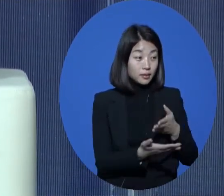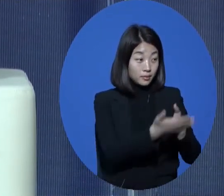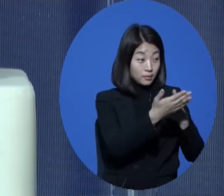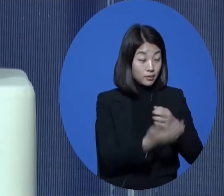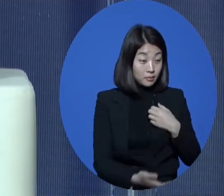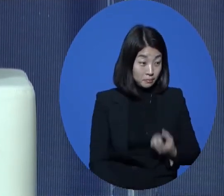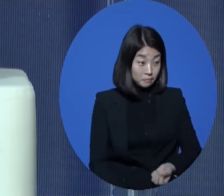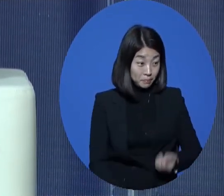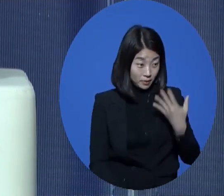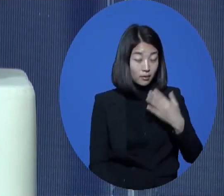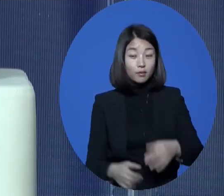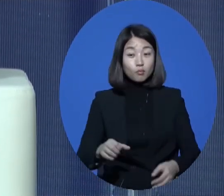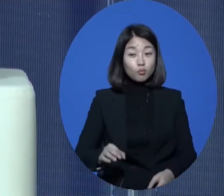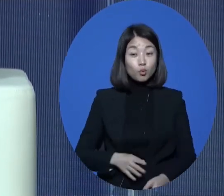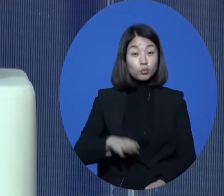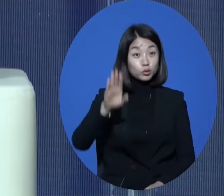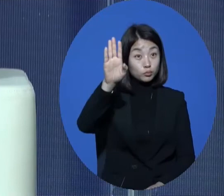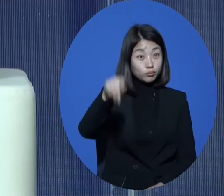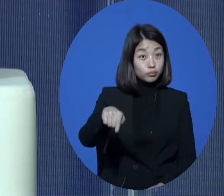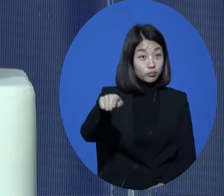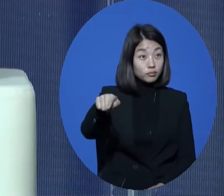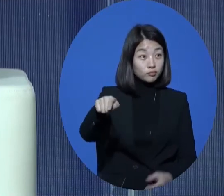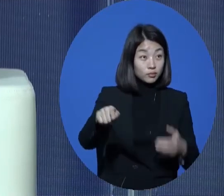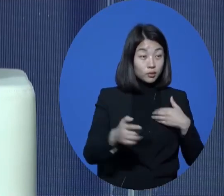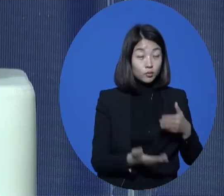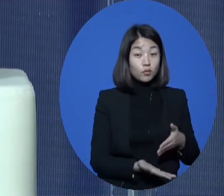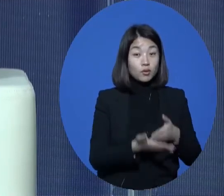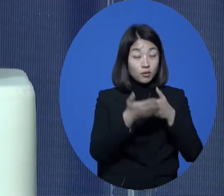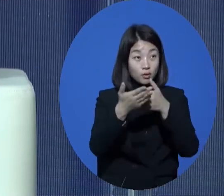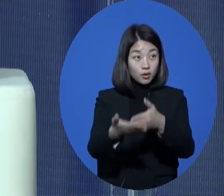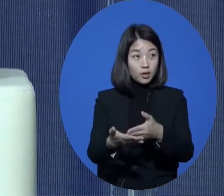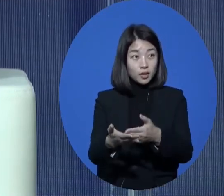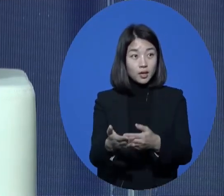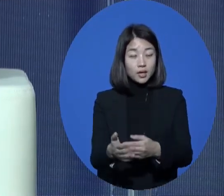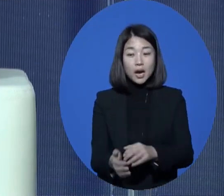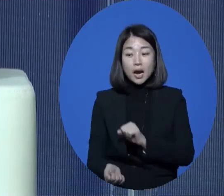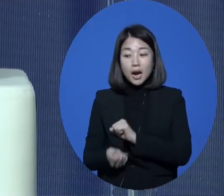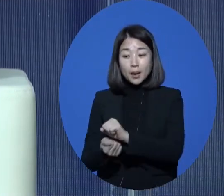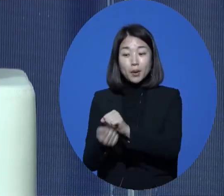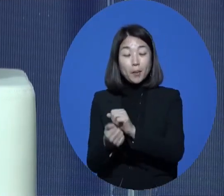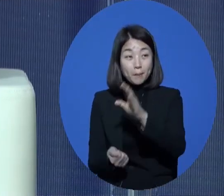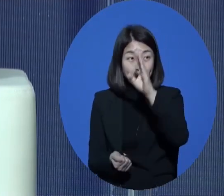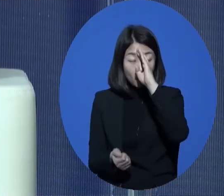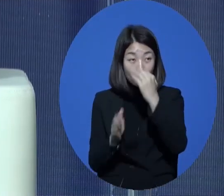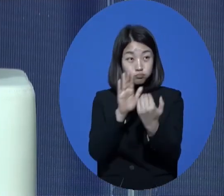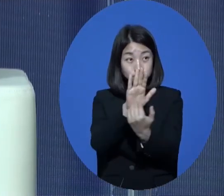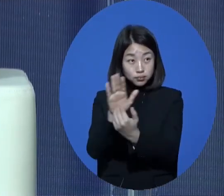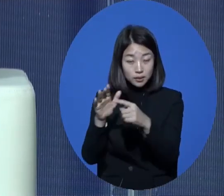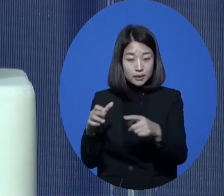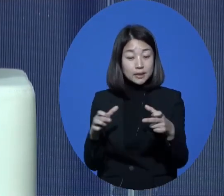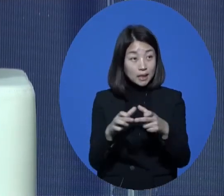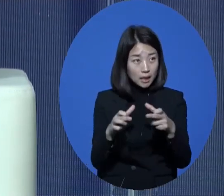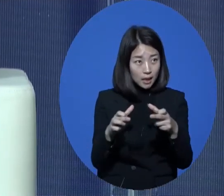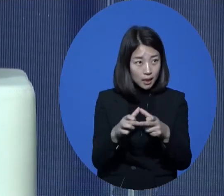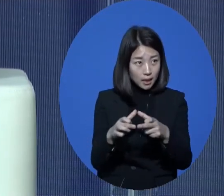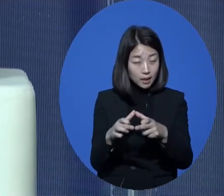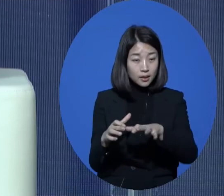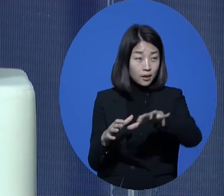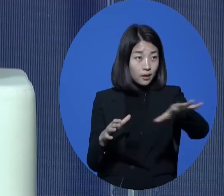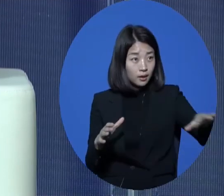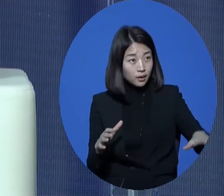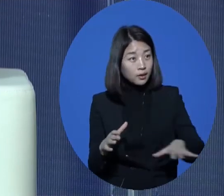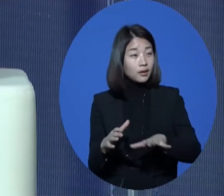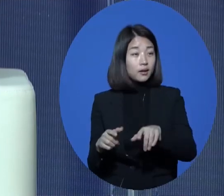경우에 보건복지부는 우리가 요청했던 감염병 관리 체계 안에 장애와 관련한